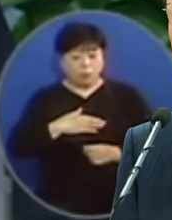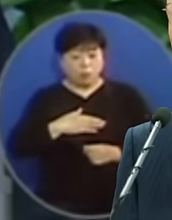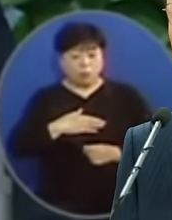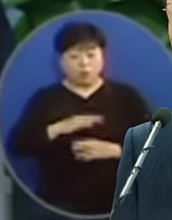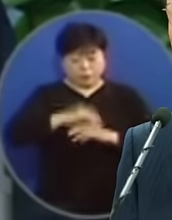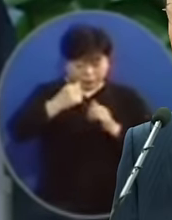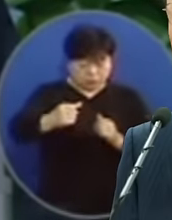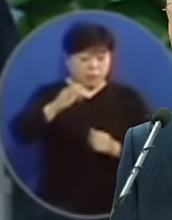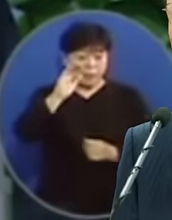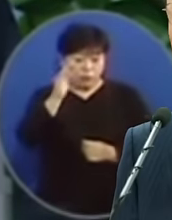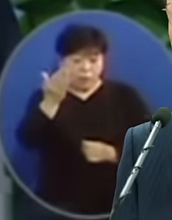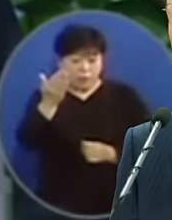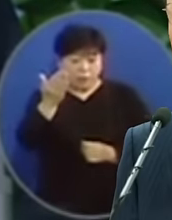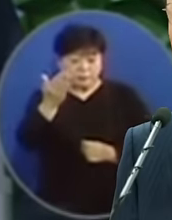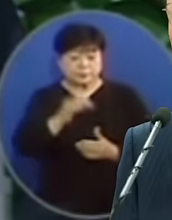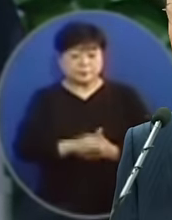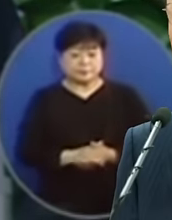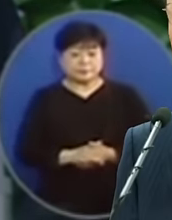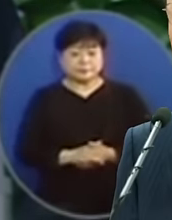해야 되는 것입니다.